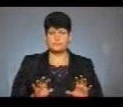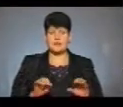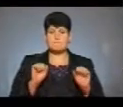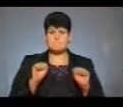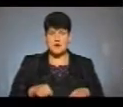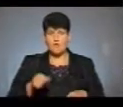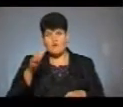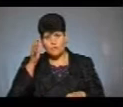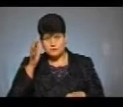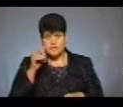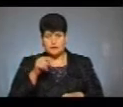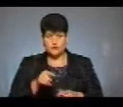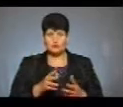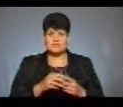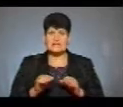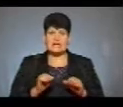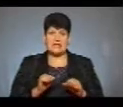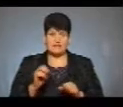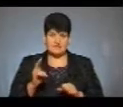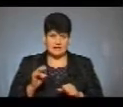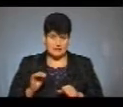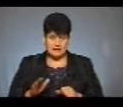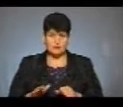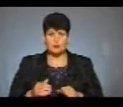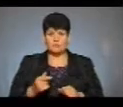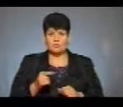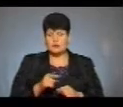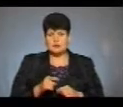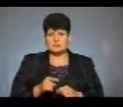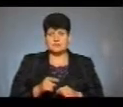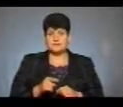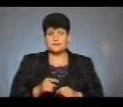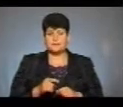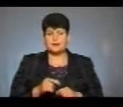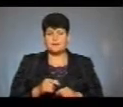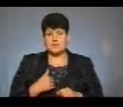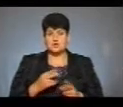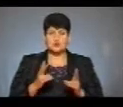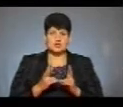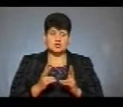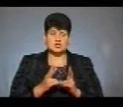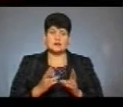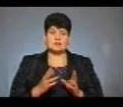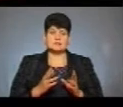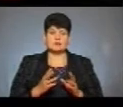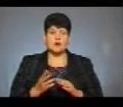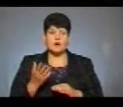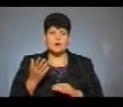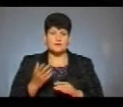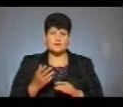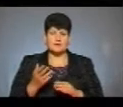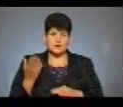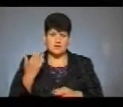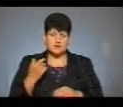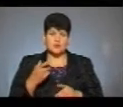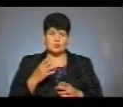правова освіта, в тому числі і керівників, бо в нас дуже багато цього правового нігілізму. От ми зустрічалися з фактами, коли